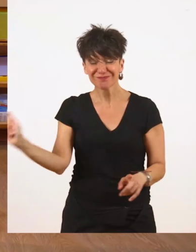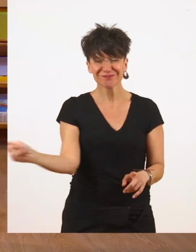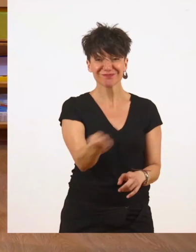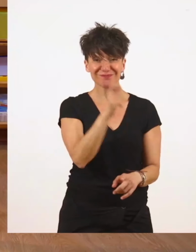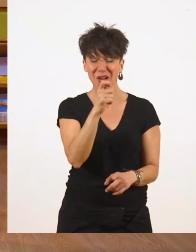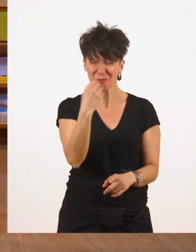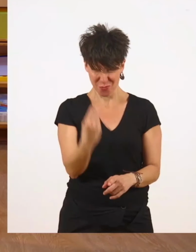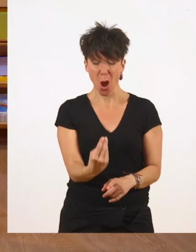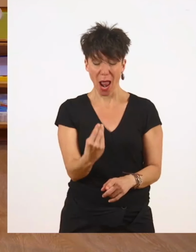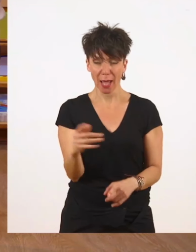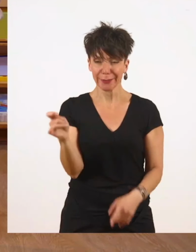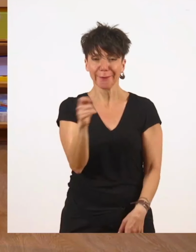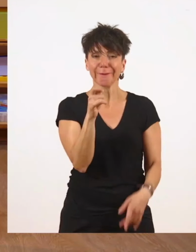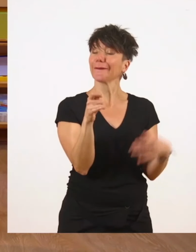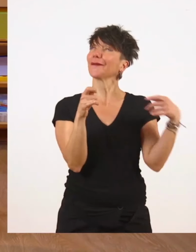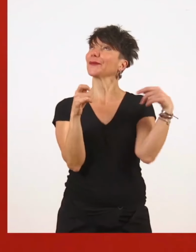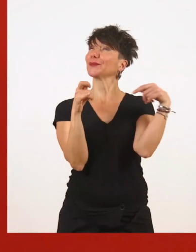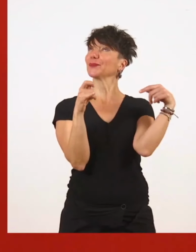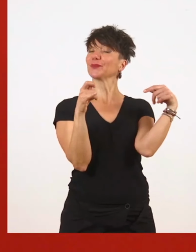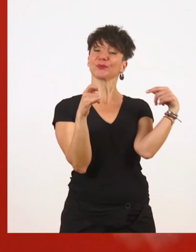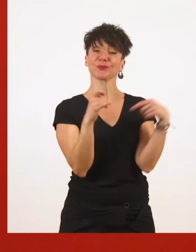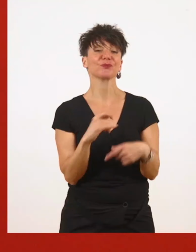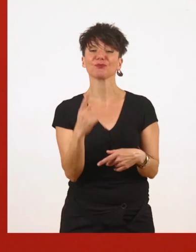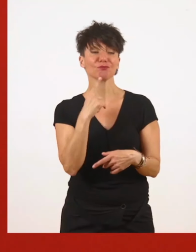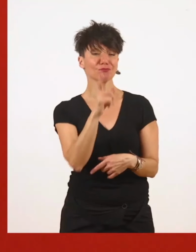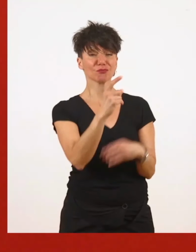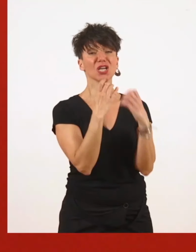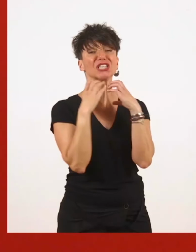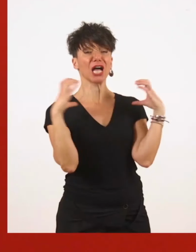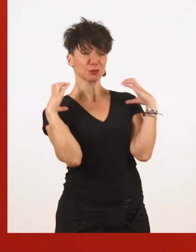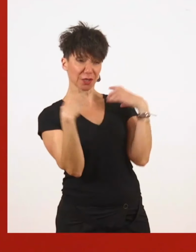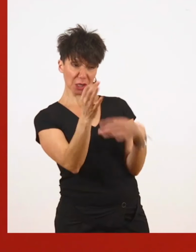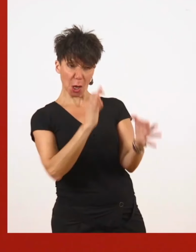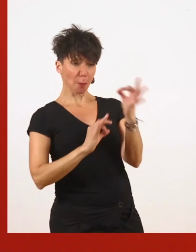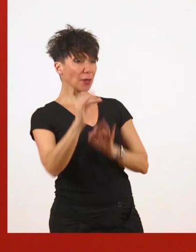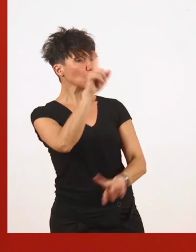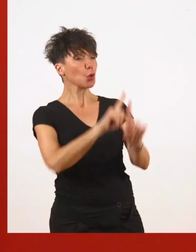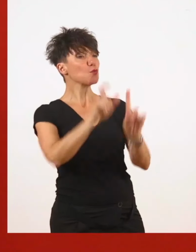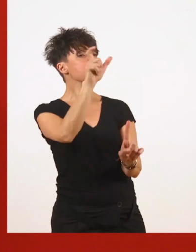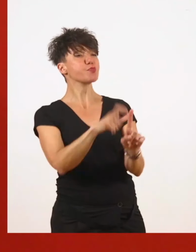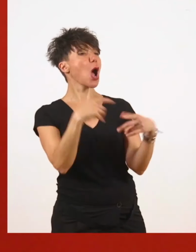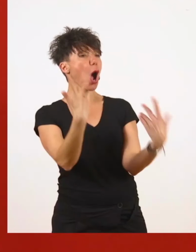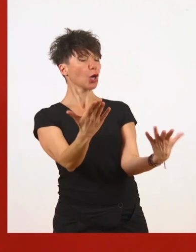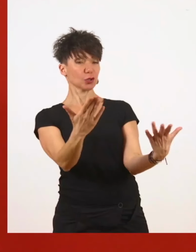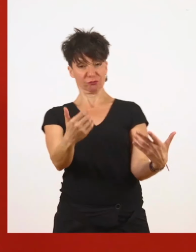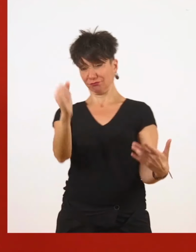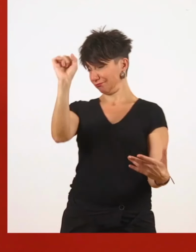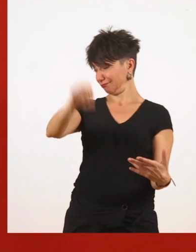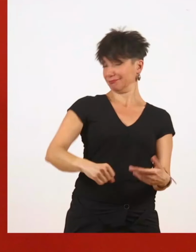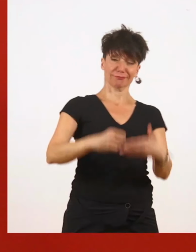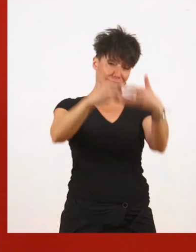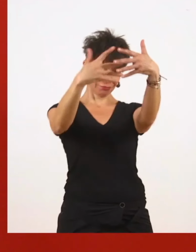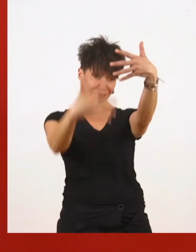ίδιος. Ορίστε λοιπόν. Βίλιαμ, μίλησέ μας για τον εαυτό σου. Έχω πολλά να σας πω για εμένα.